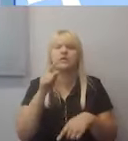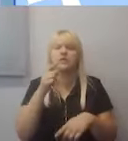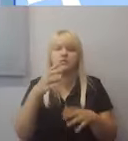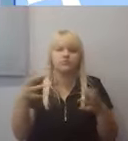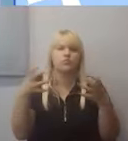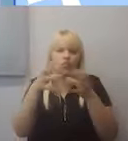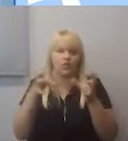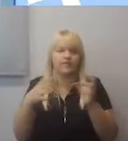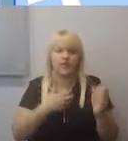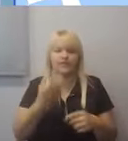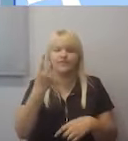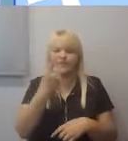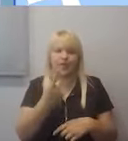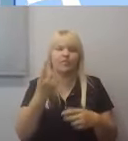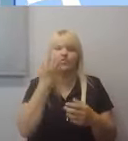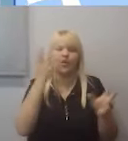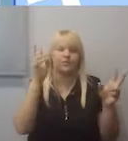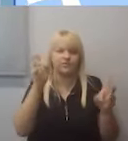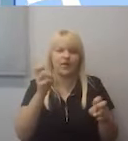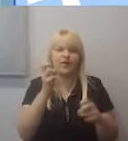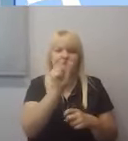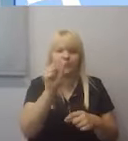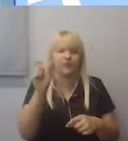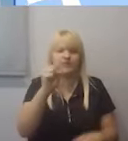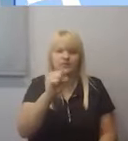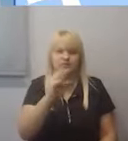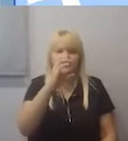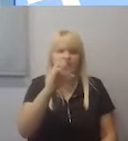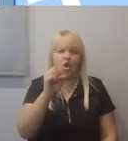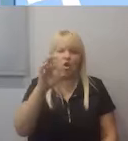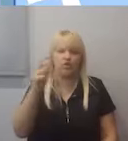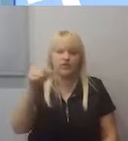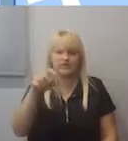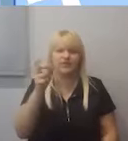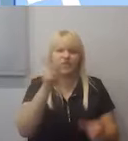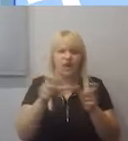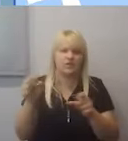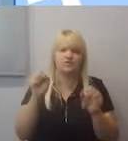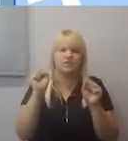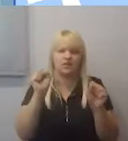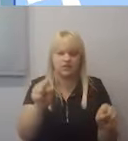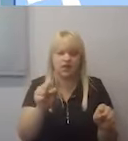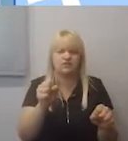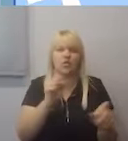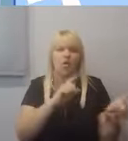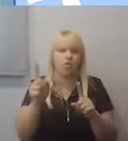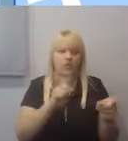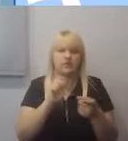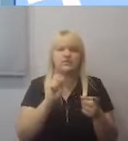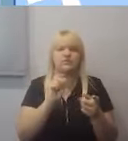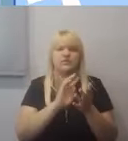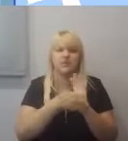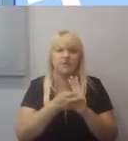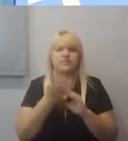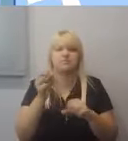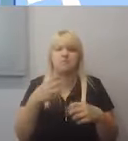piecu burtu virtene šis te caoip civilās aizsardzības operatīvās informācijas pārvalde varam to kā dzejolīti iemācīties no